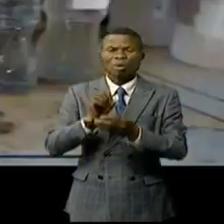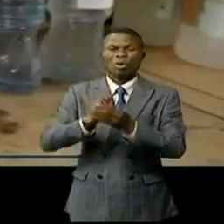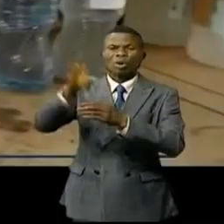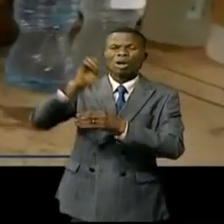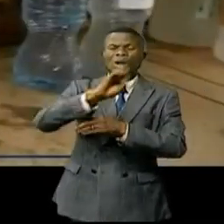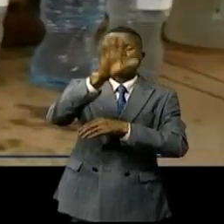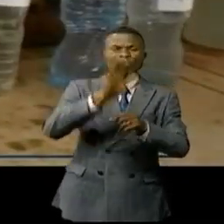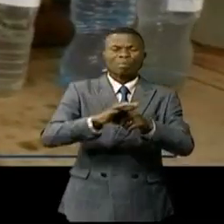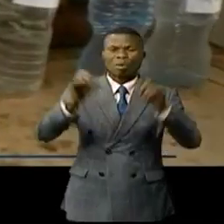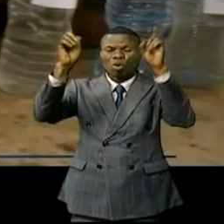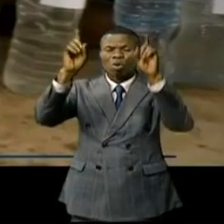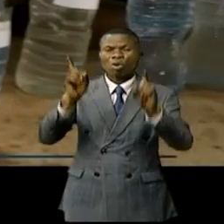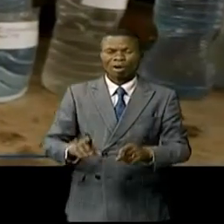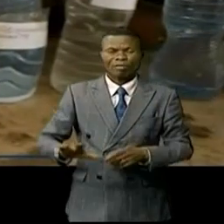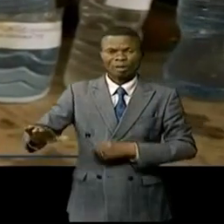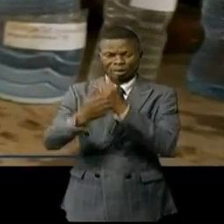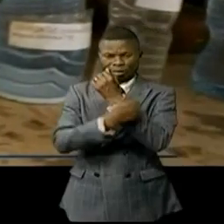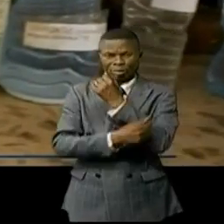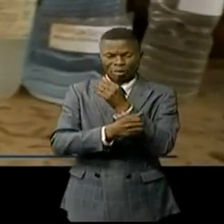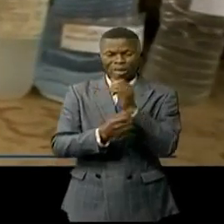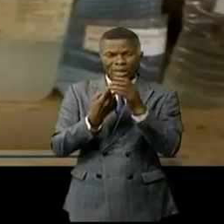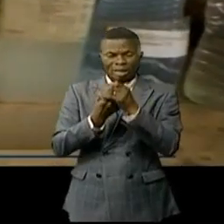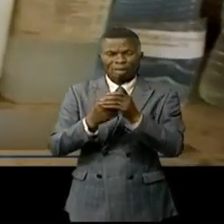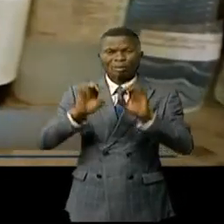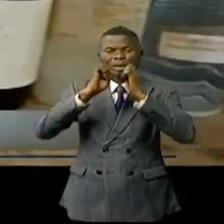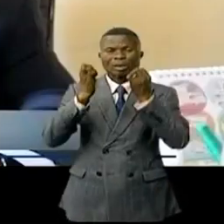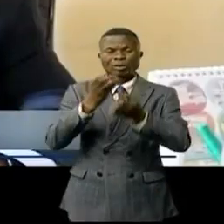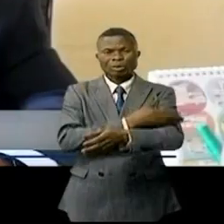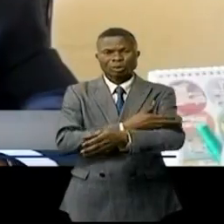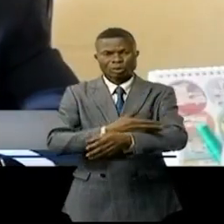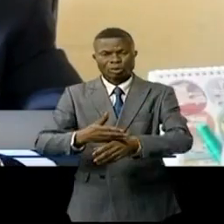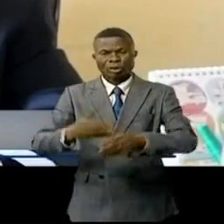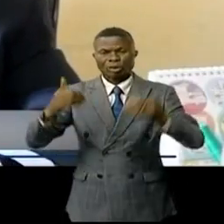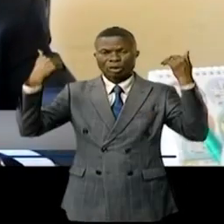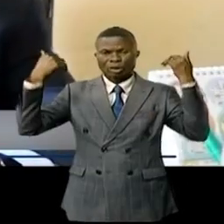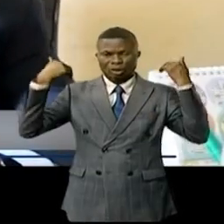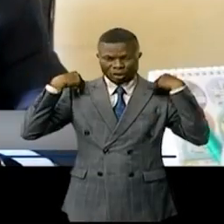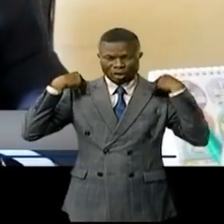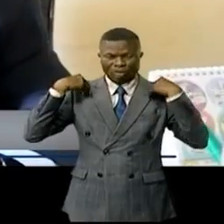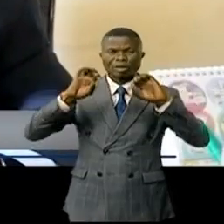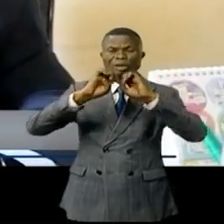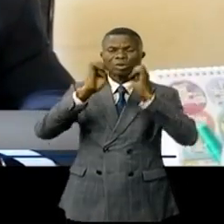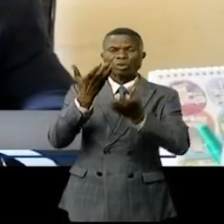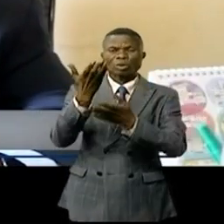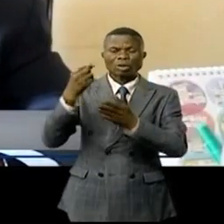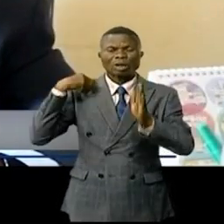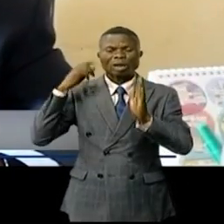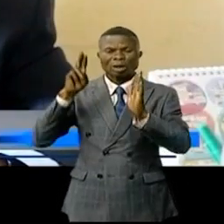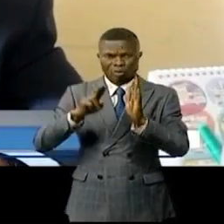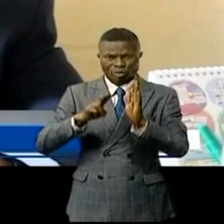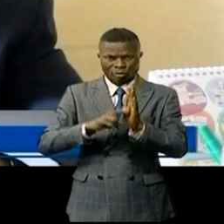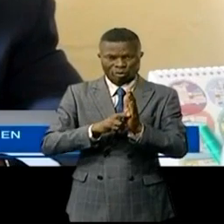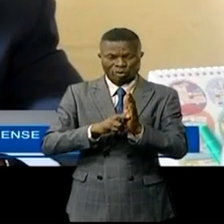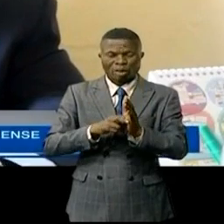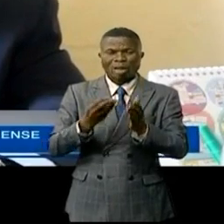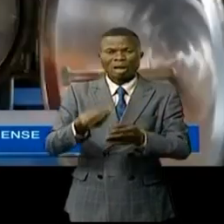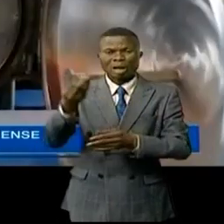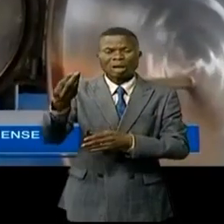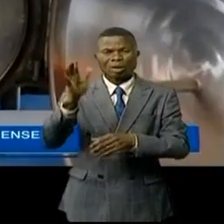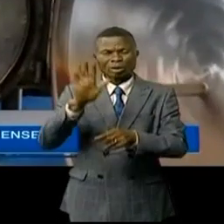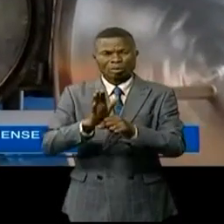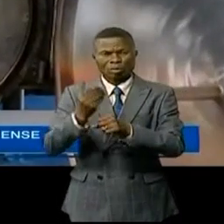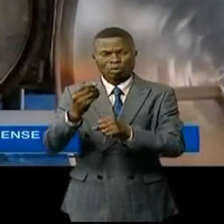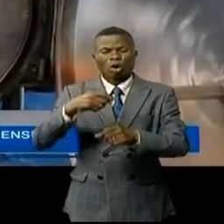africains. Malheureusement, elle est en voie de disparition. Les DG de Biopharco exhortent le gouvernement de la République à mettre des moyens pour